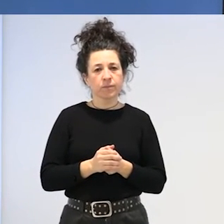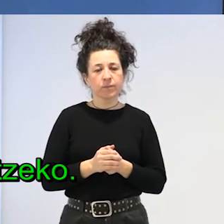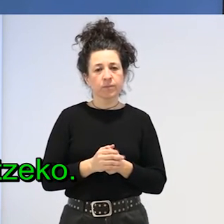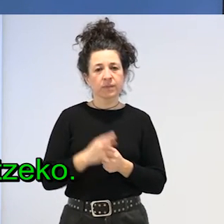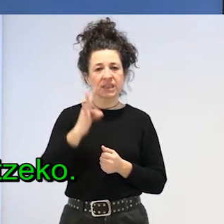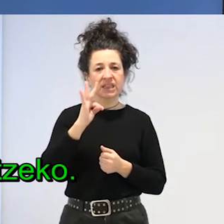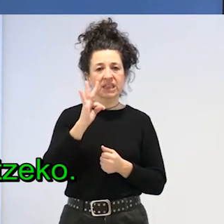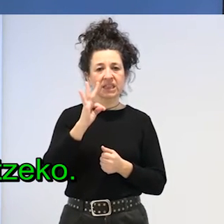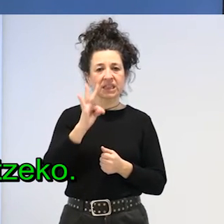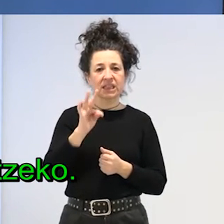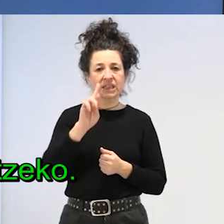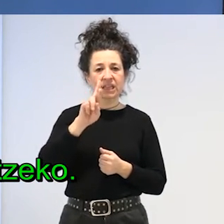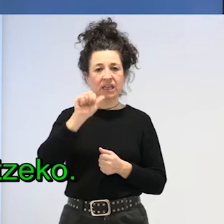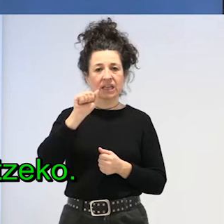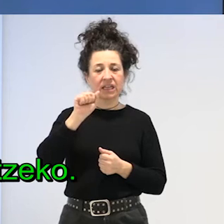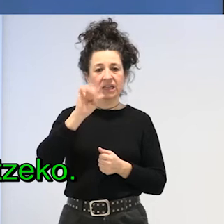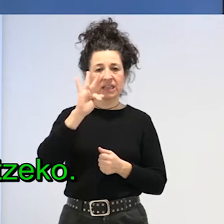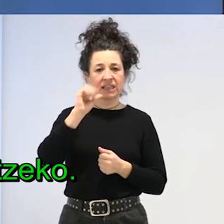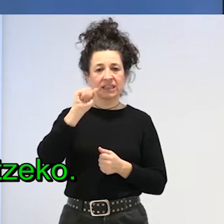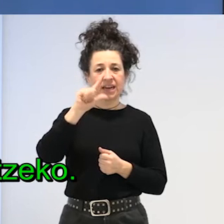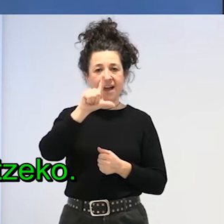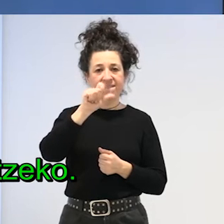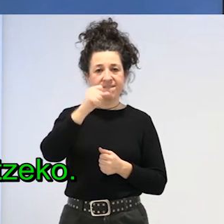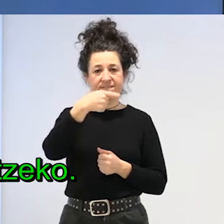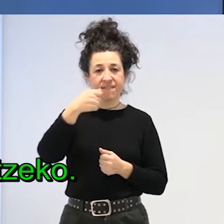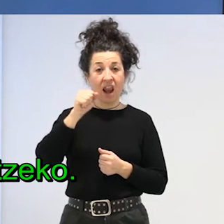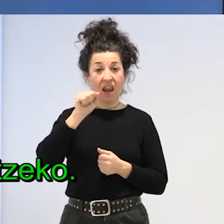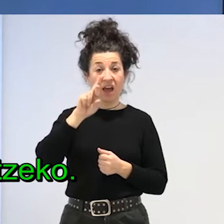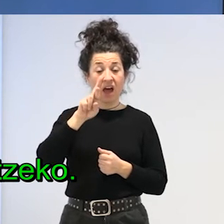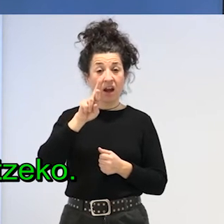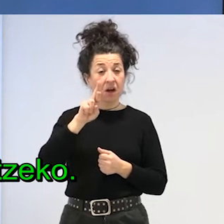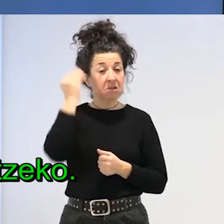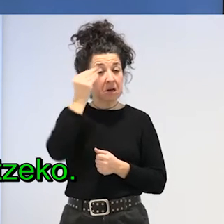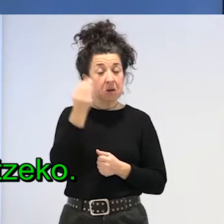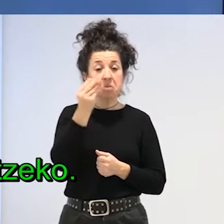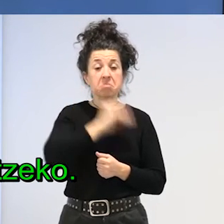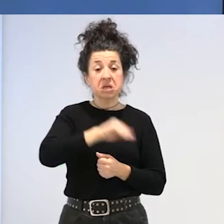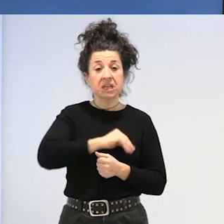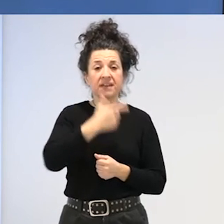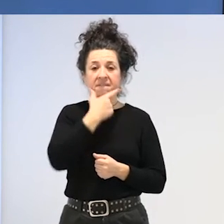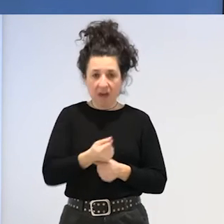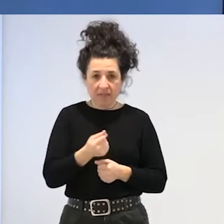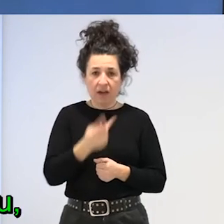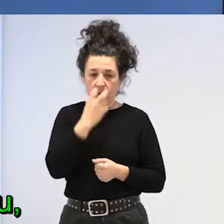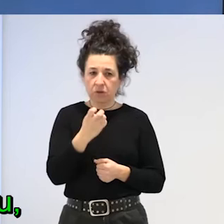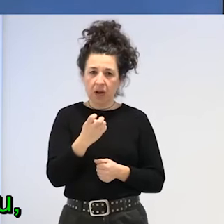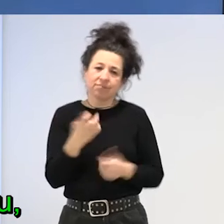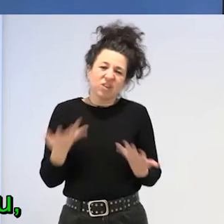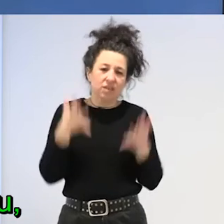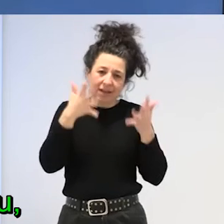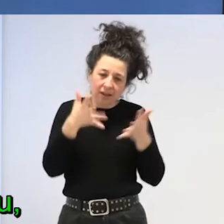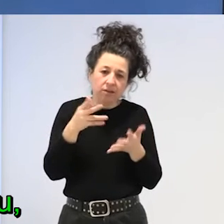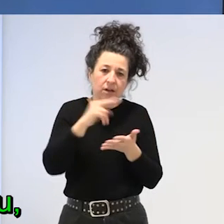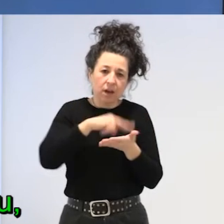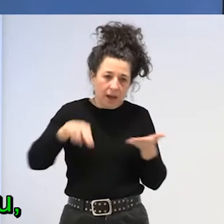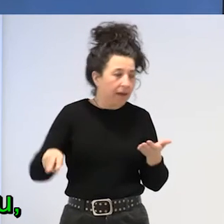Trafalgar uste dut nahiko erraza dela aurkitzeko eta bai irakurri. Eske ezin